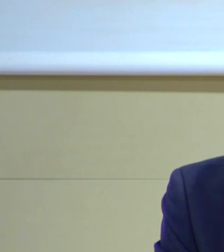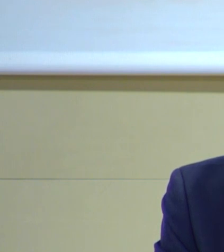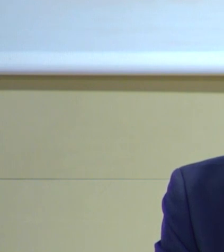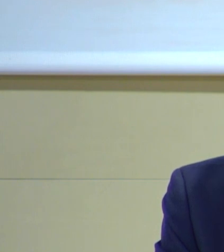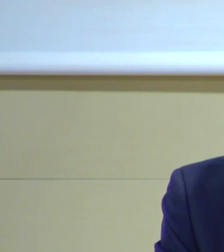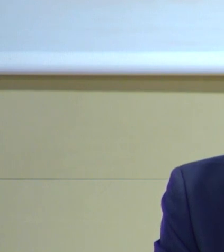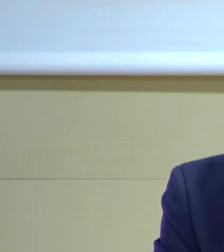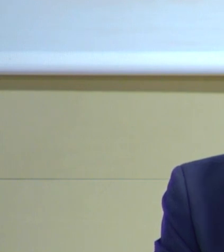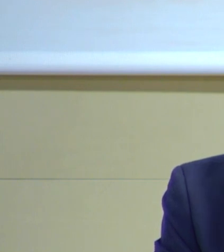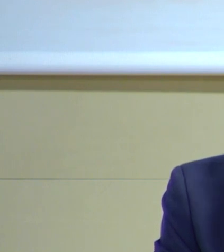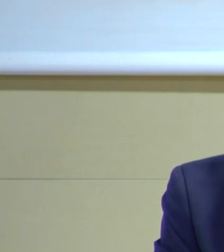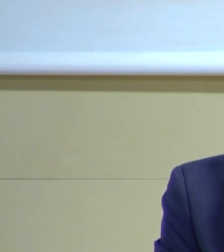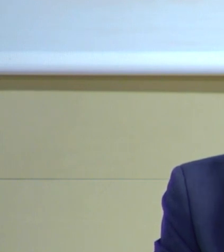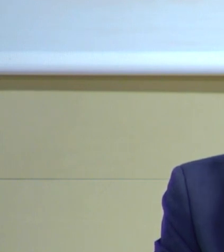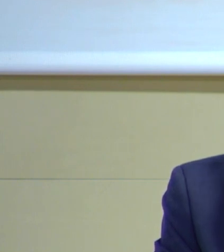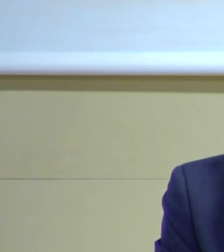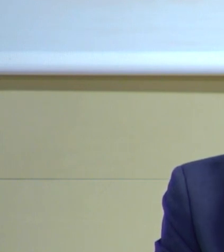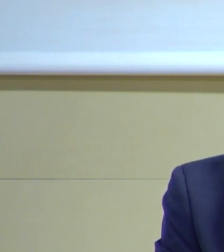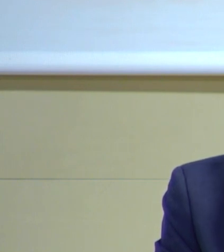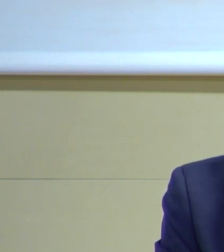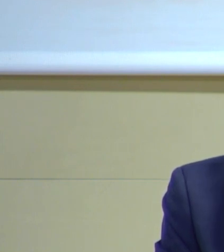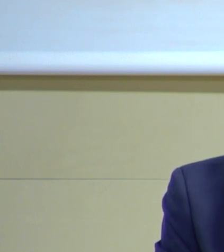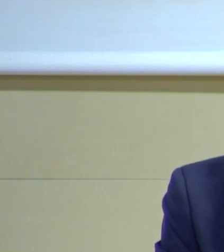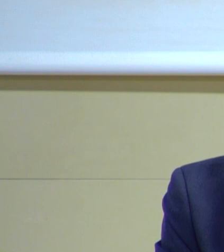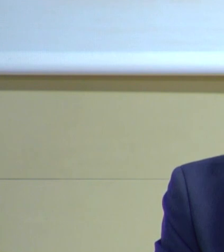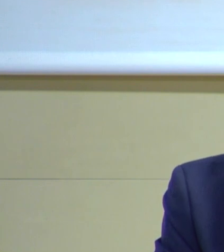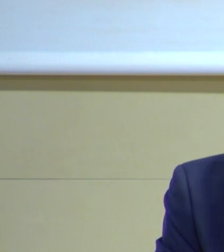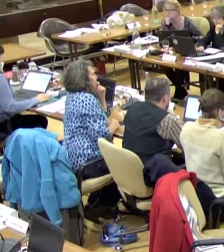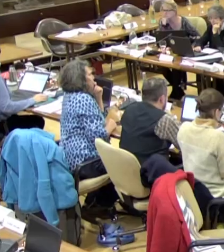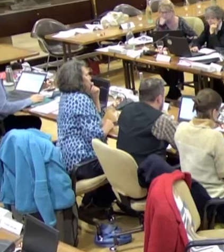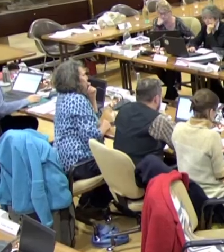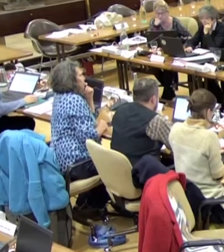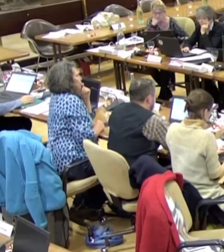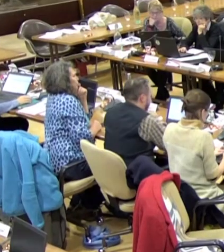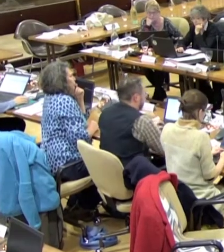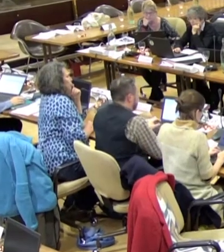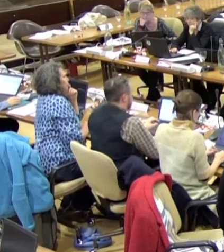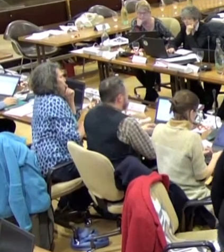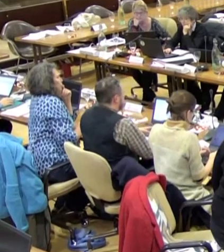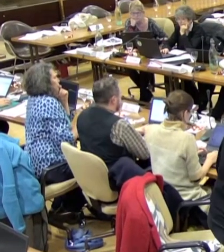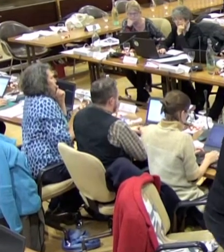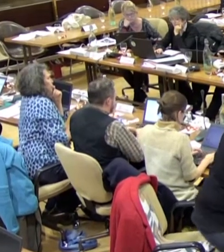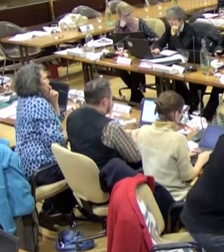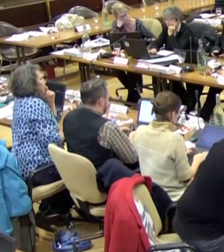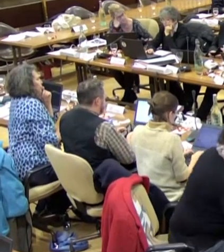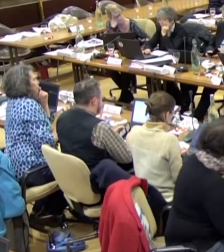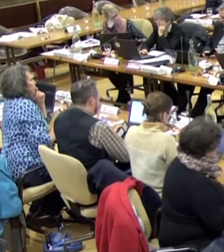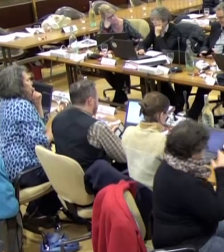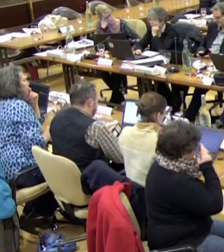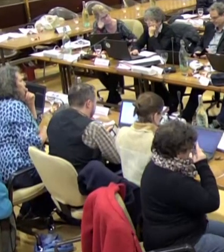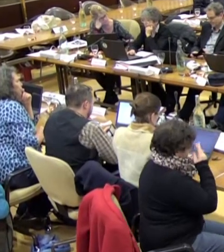pardon donc peu âgées l'ensemble du groupe rgp qui votent contre